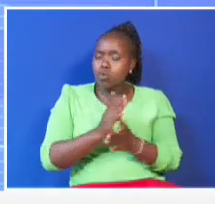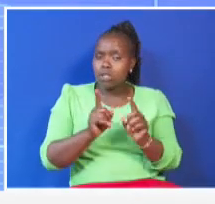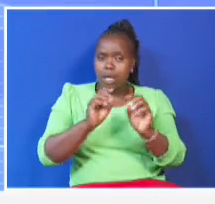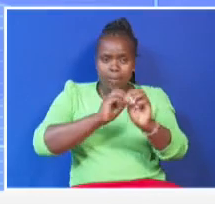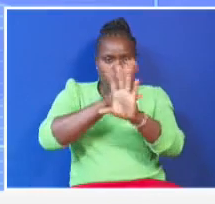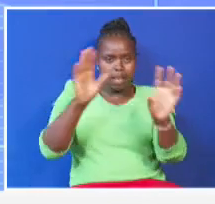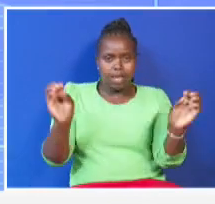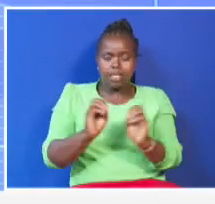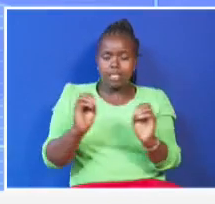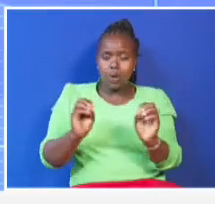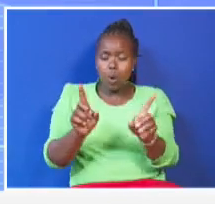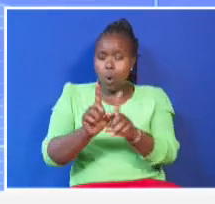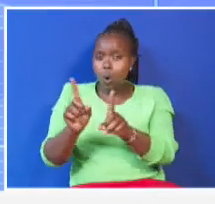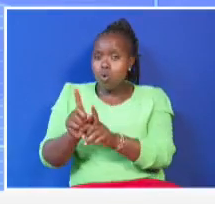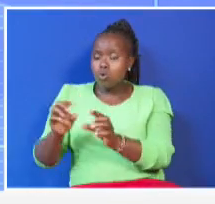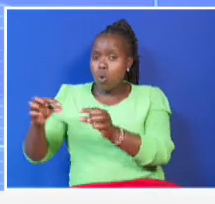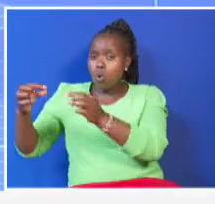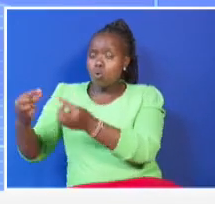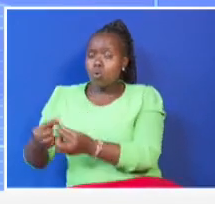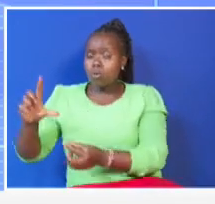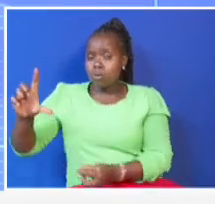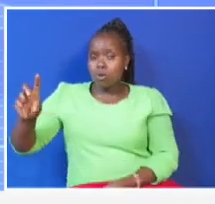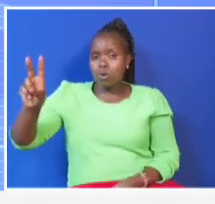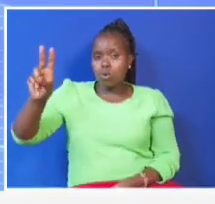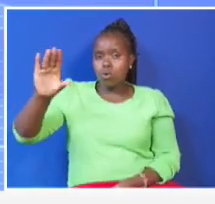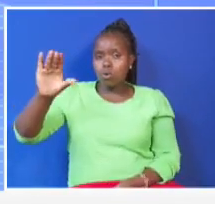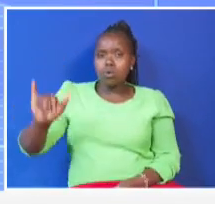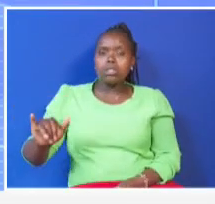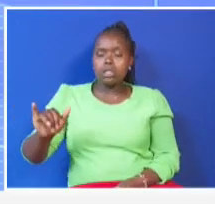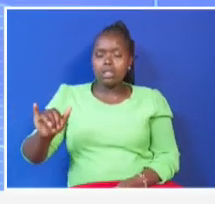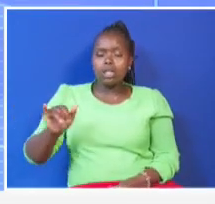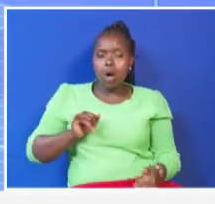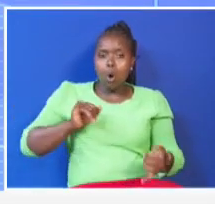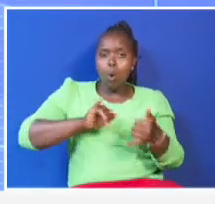Hata hivyo, kwa upande mwingine, wafuasi wa Lucy Ngendo Chomba ambaye